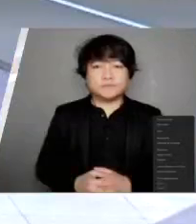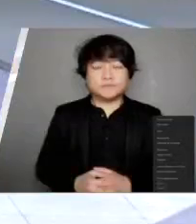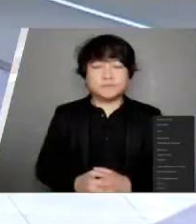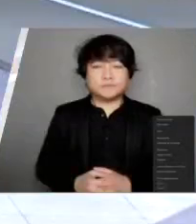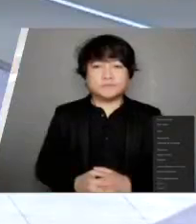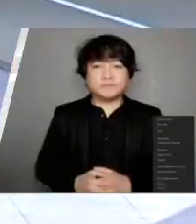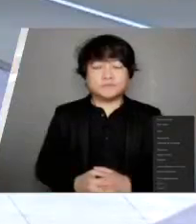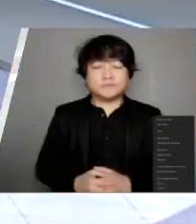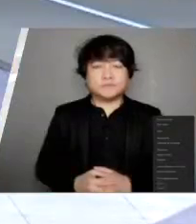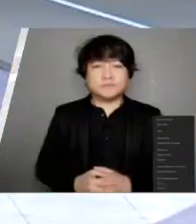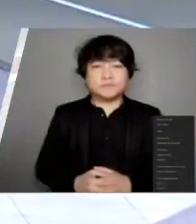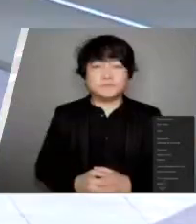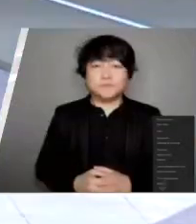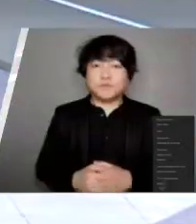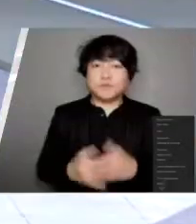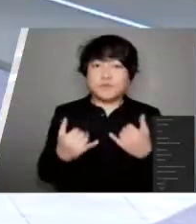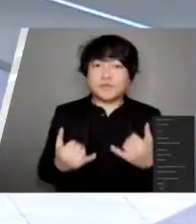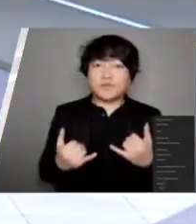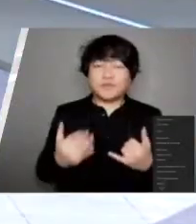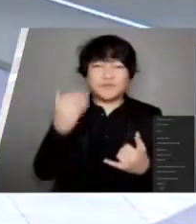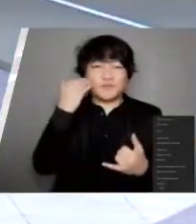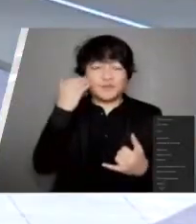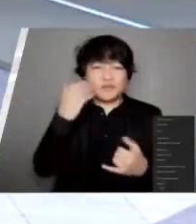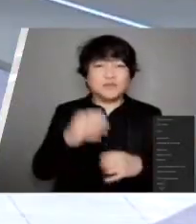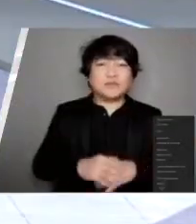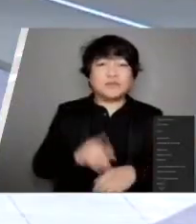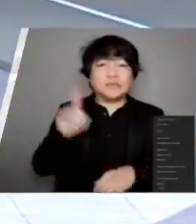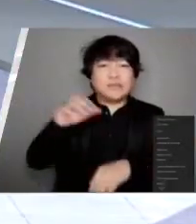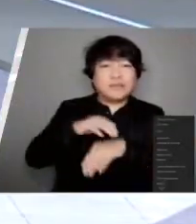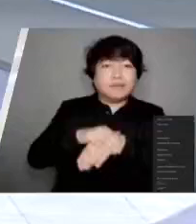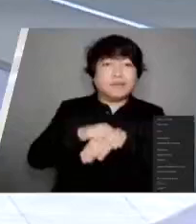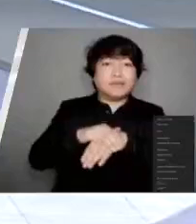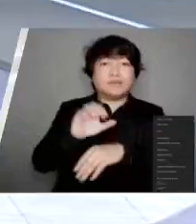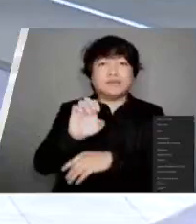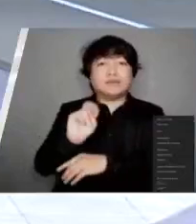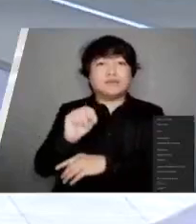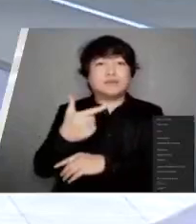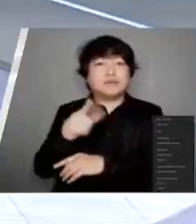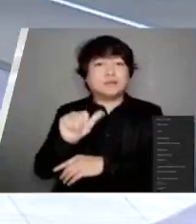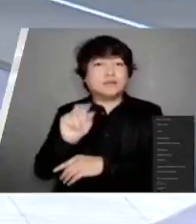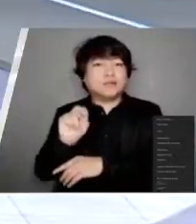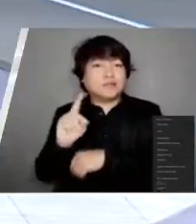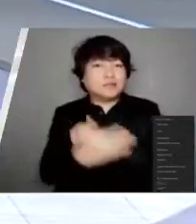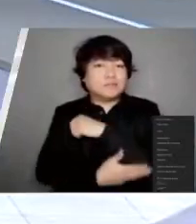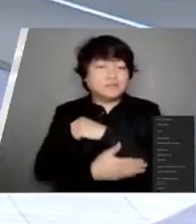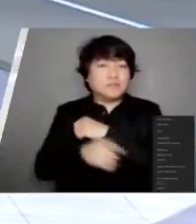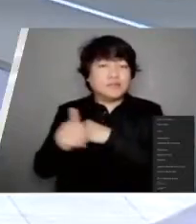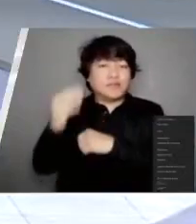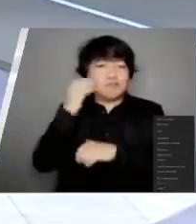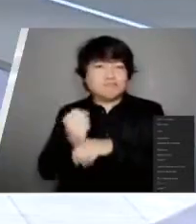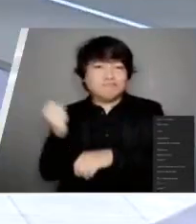explosive ang mga palaro sa England. Ang batuhan ng itlog at ang pagbasag ng itlog sa ulo.